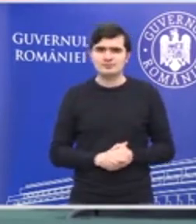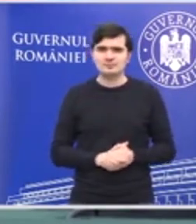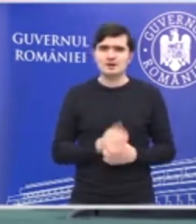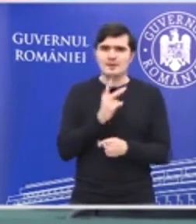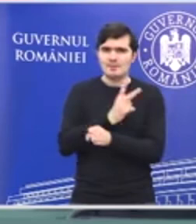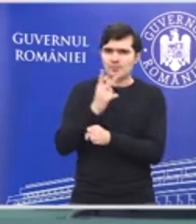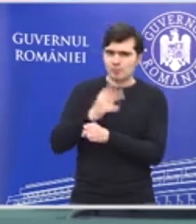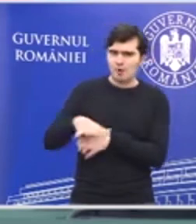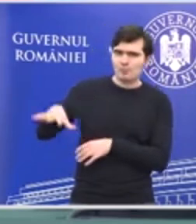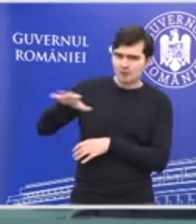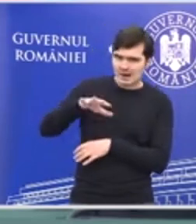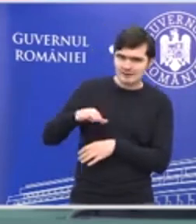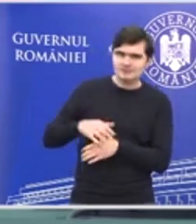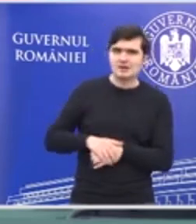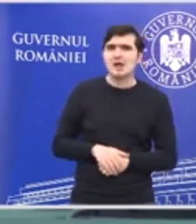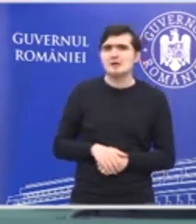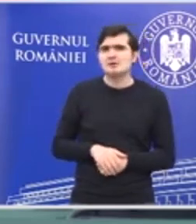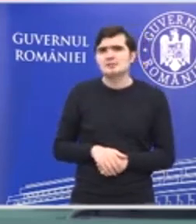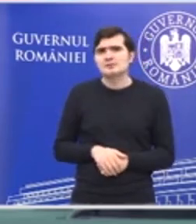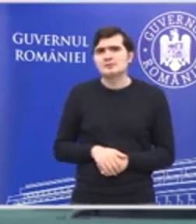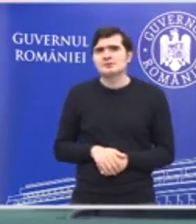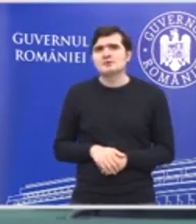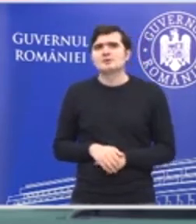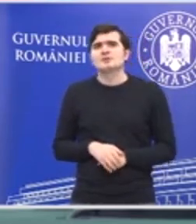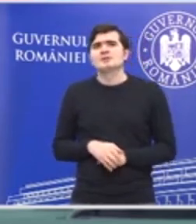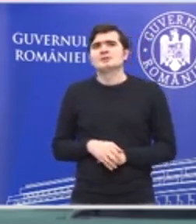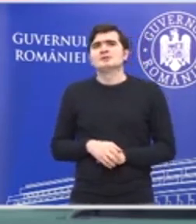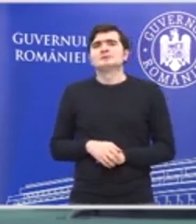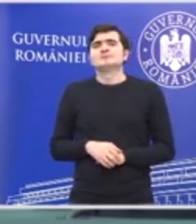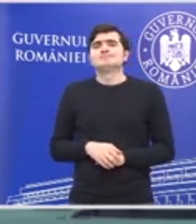populaționale care au fost